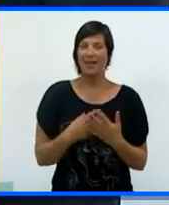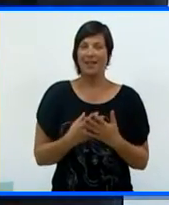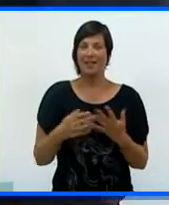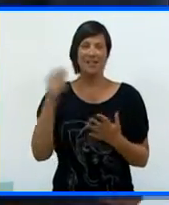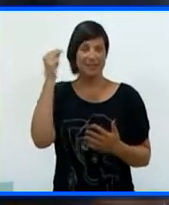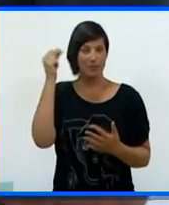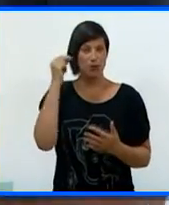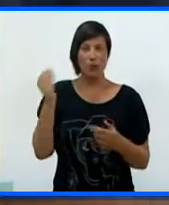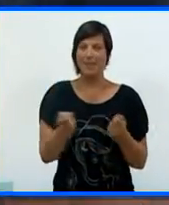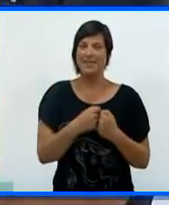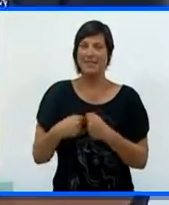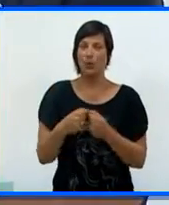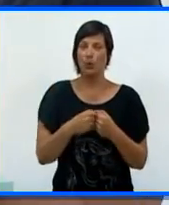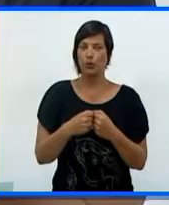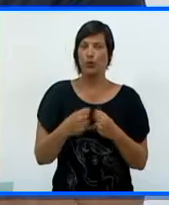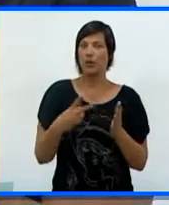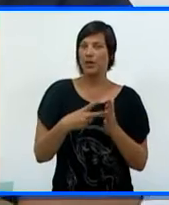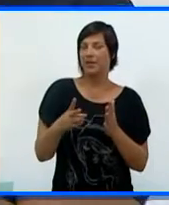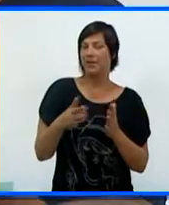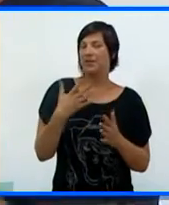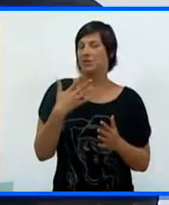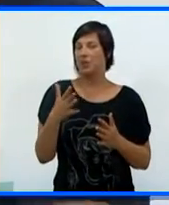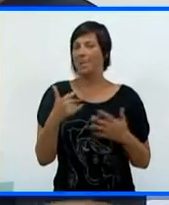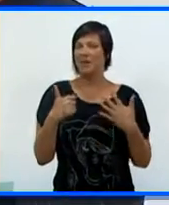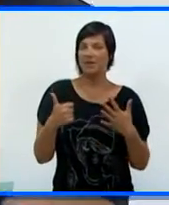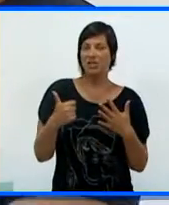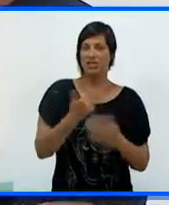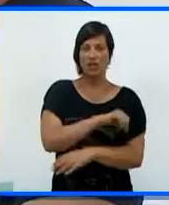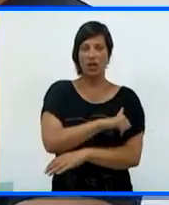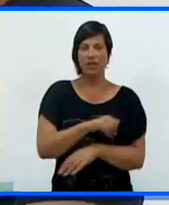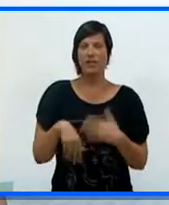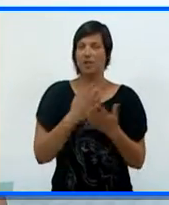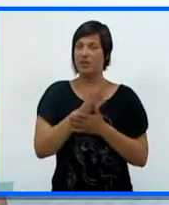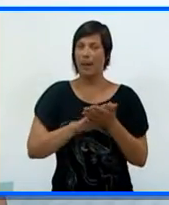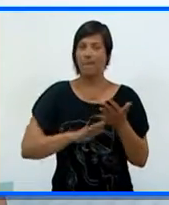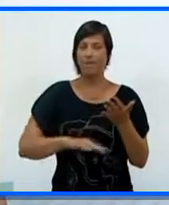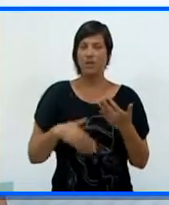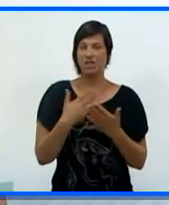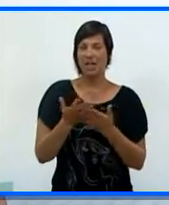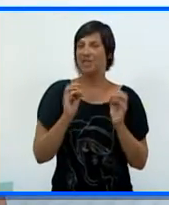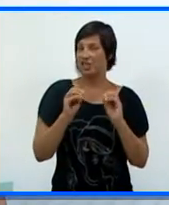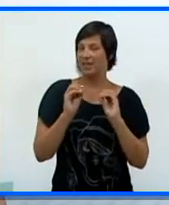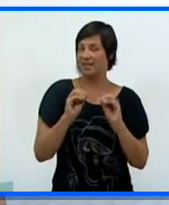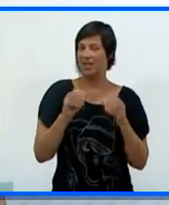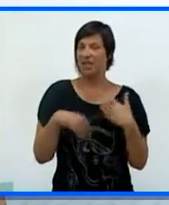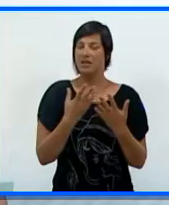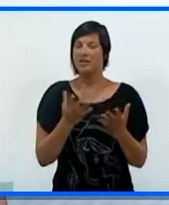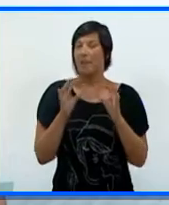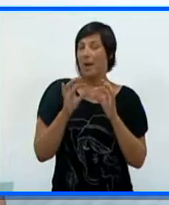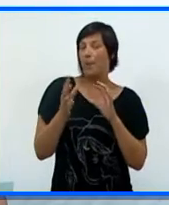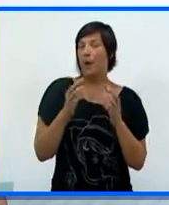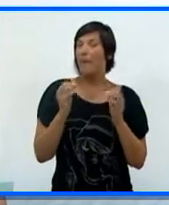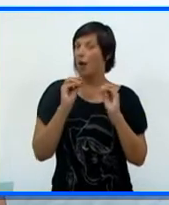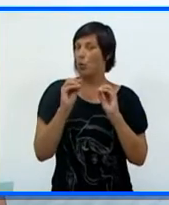sam čula za udrugu 2005. ili 2006. I tako sam počela ići na tečaj i onda sam malo